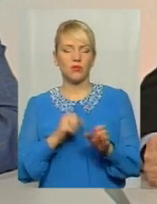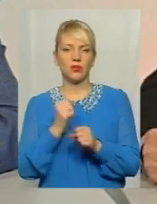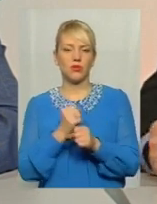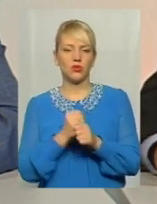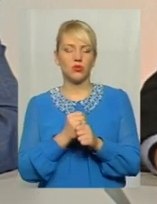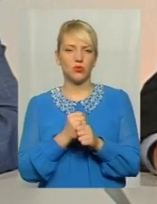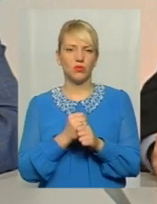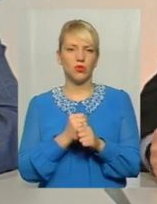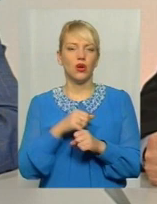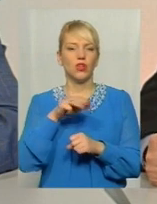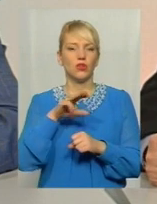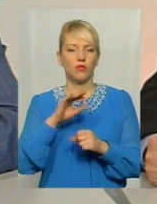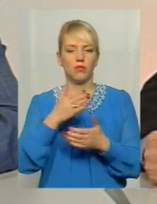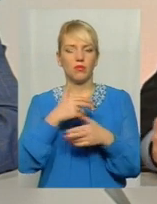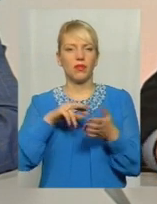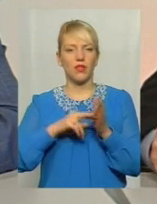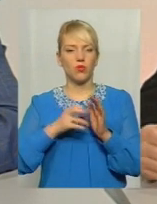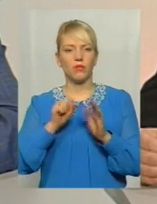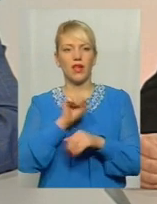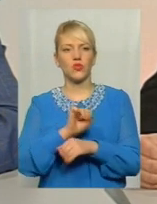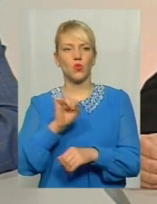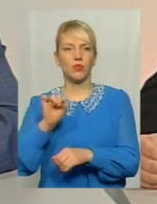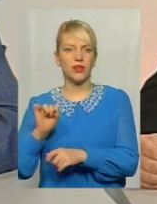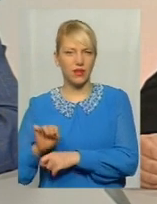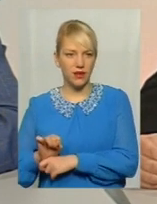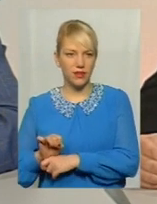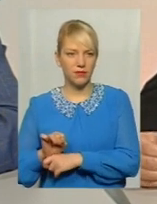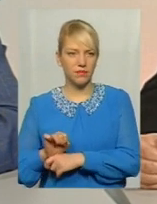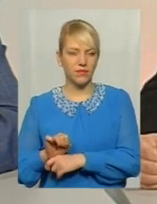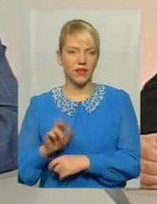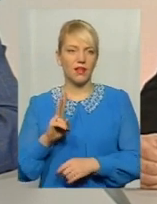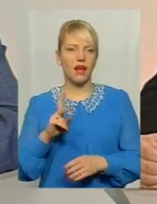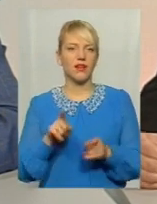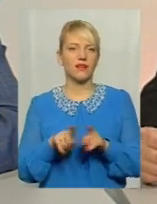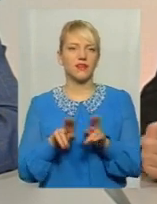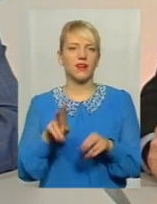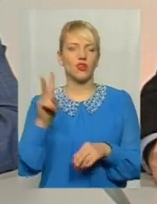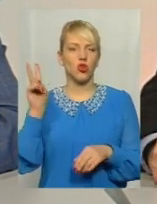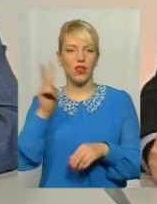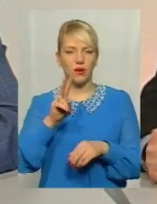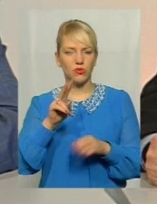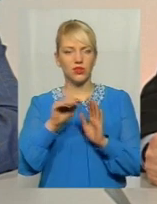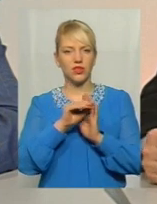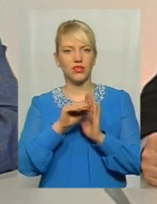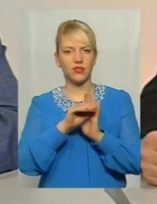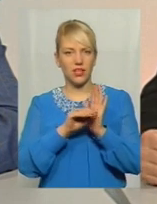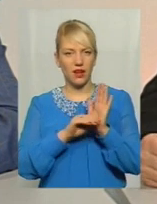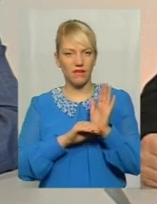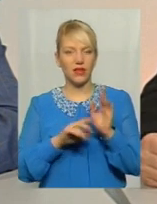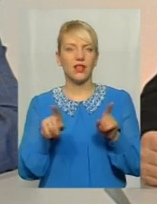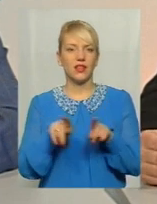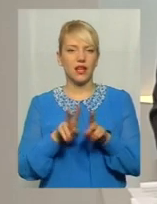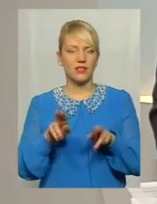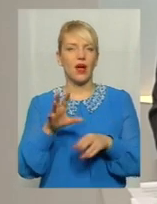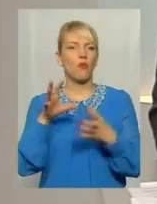графіки, ми плануємо на зупинках, так само, як і на тролейбусних зупинках, розмістити графік руху автобусів,